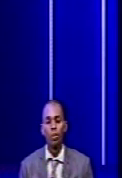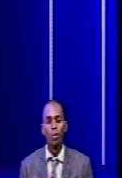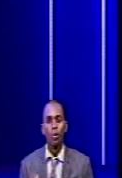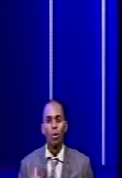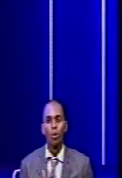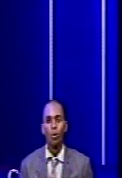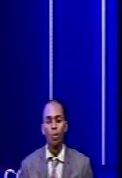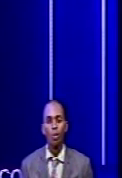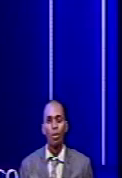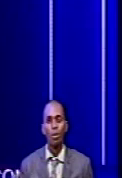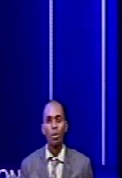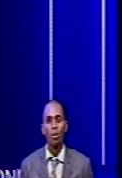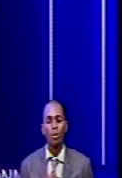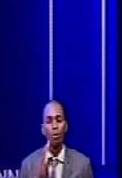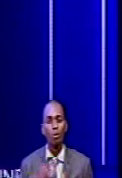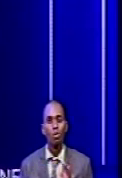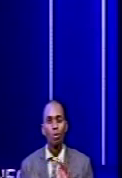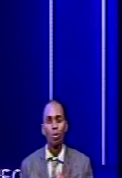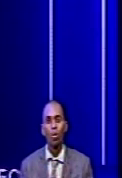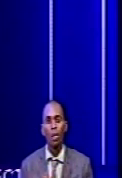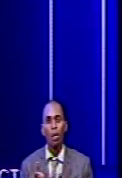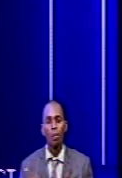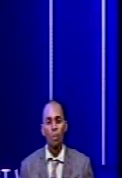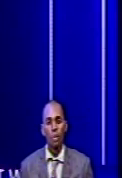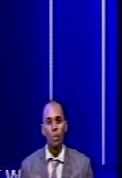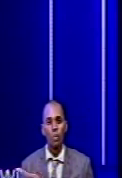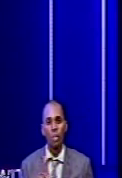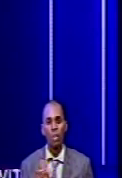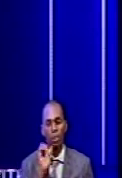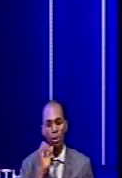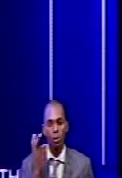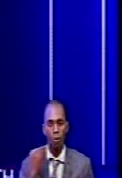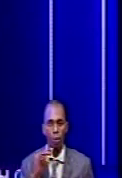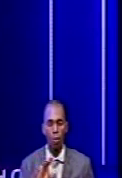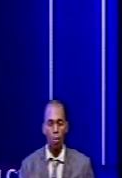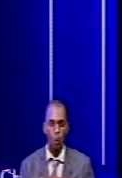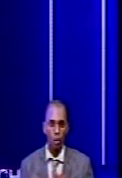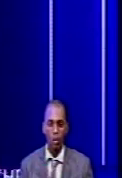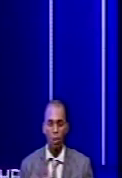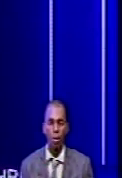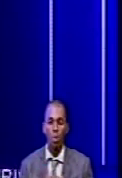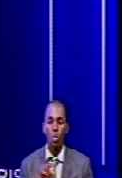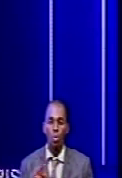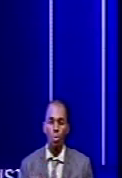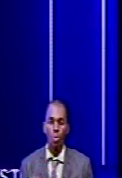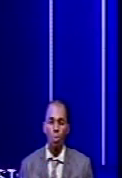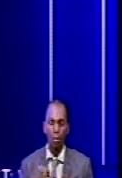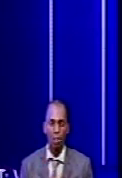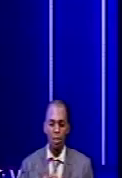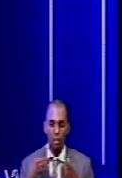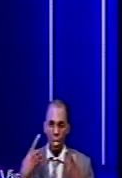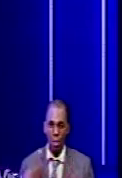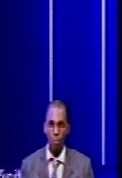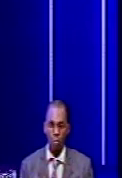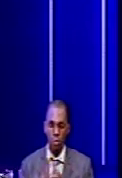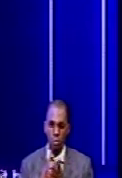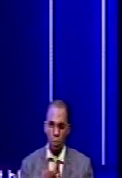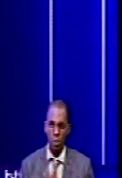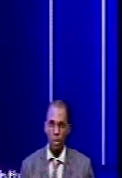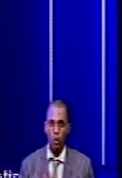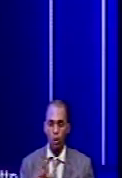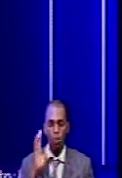problème. Donc, je devais mettre une ceinture d'abord. À part ça, j'avais toujours la position couchée.